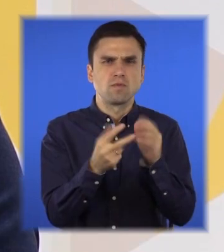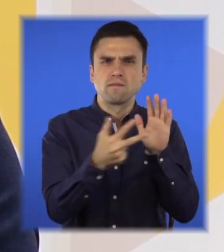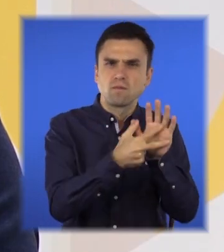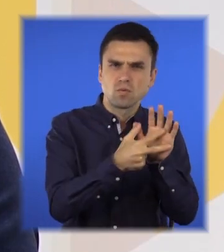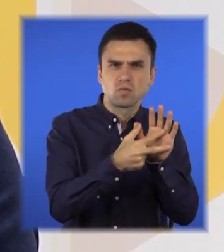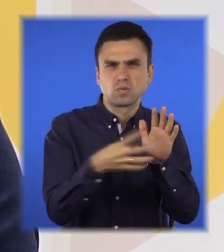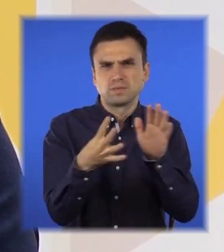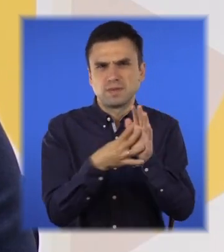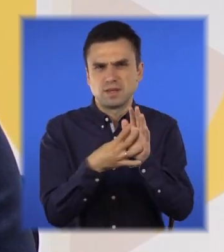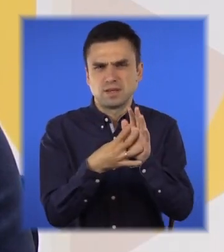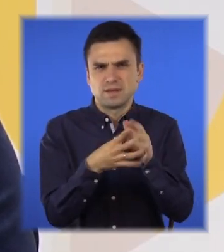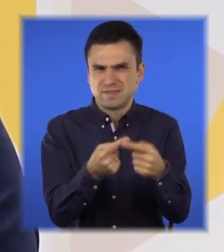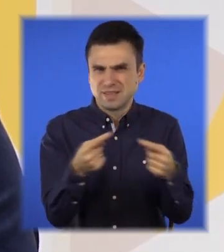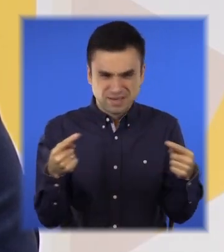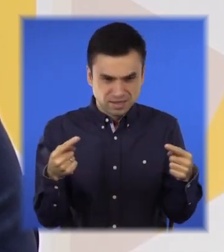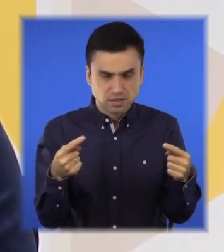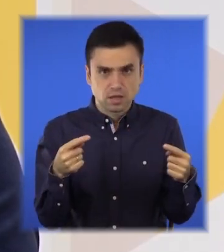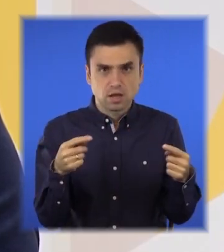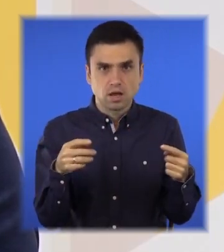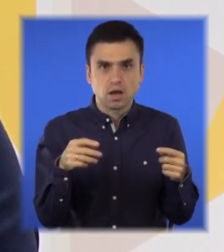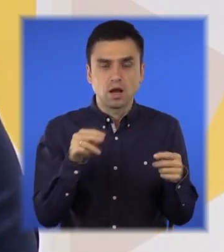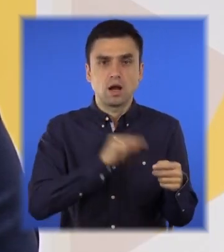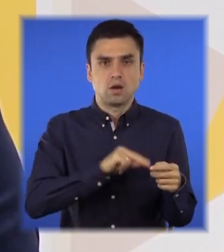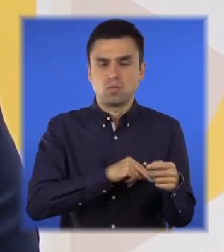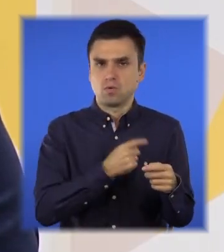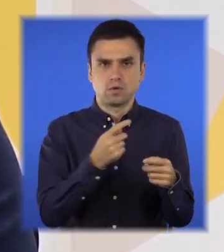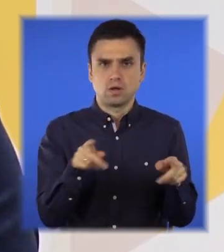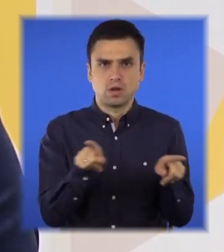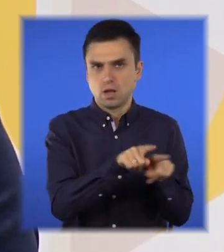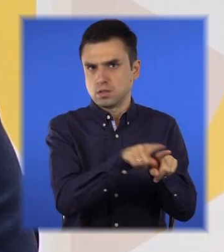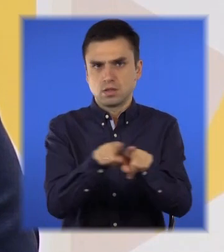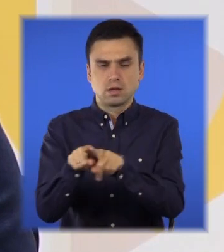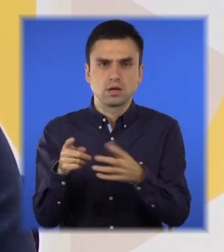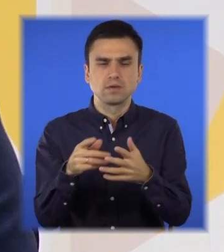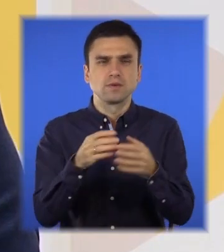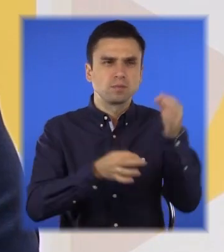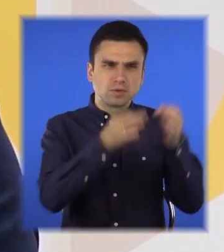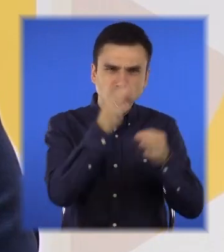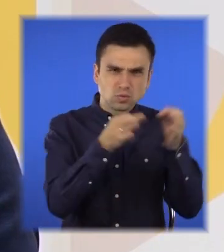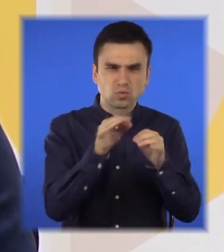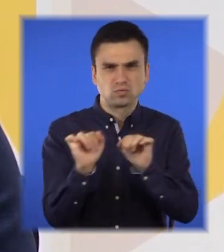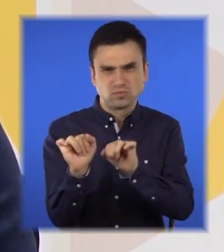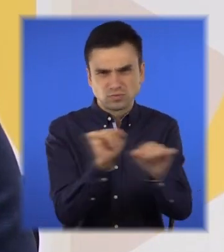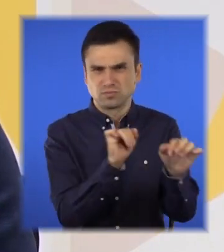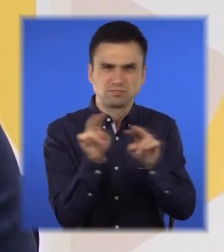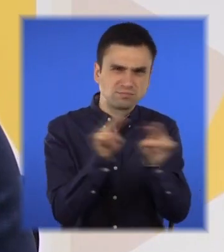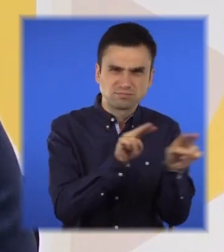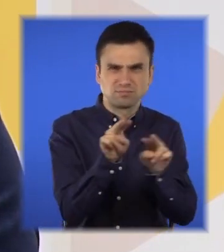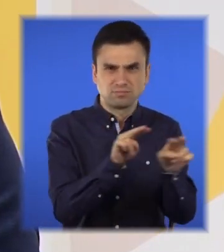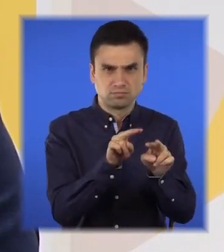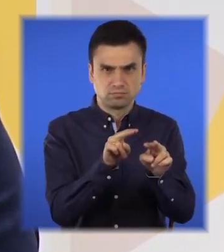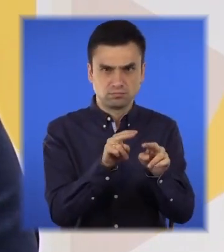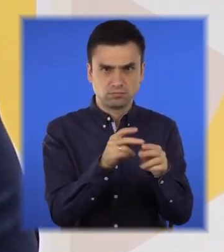яких є приблизно 8 чи 9, які покликані захищати довкілля і захищати навколишнє